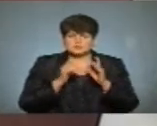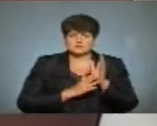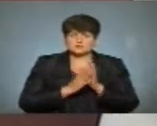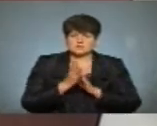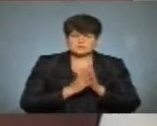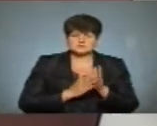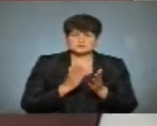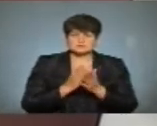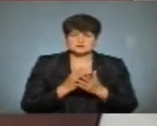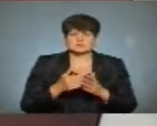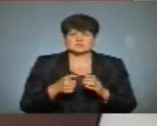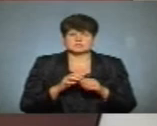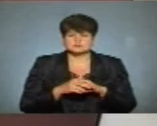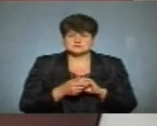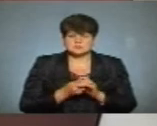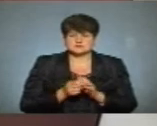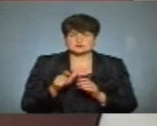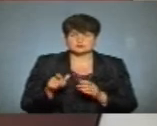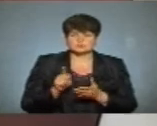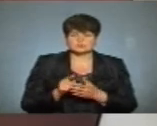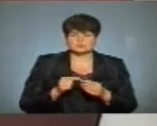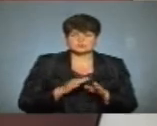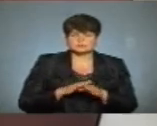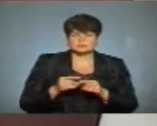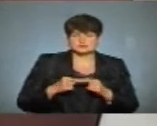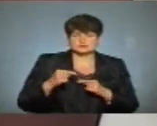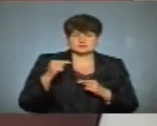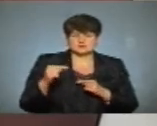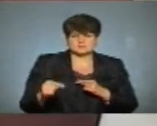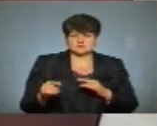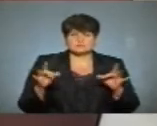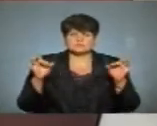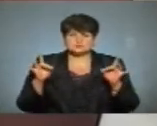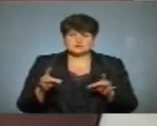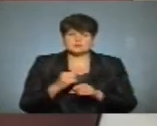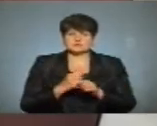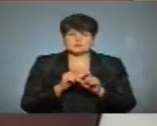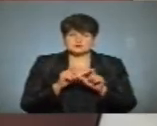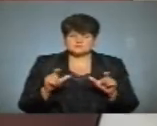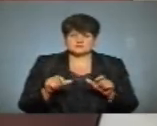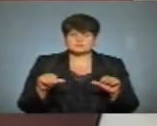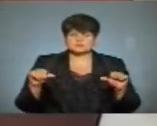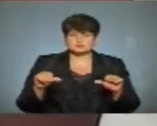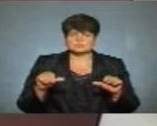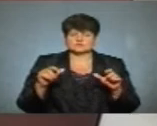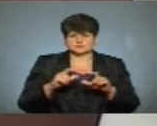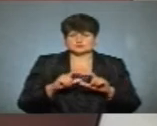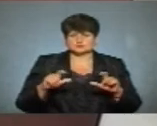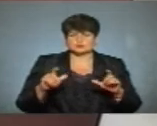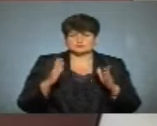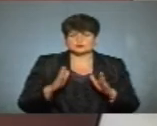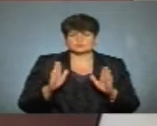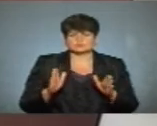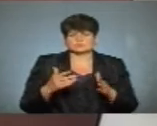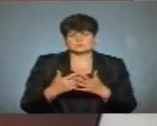мати антисептики, а відвідувачі повинні дотримуватися дистанції. В ресторанах і кафе за столиком мають сидіти не більше 4